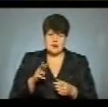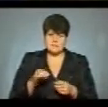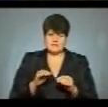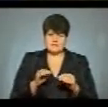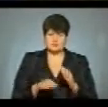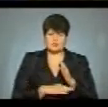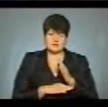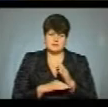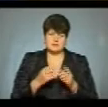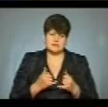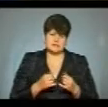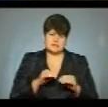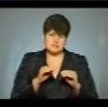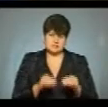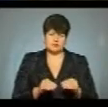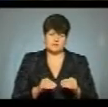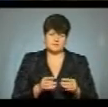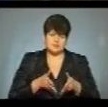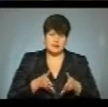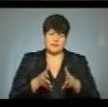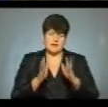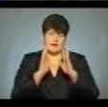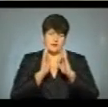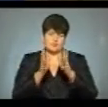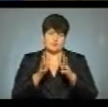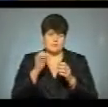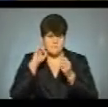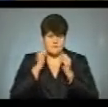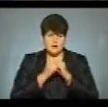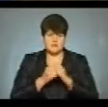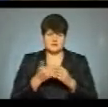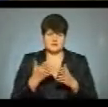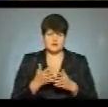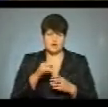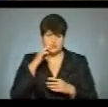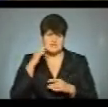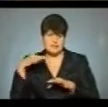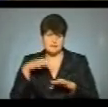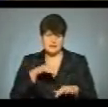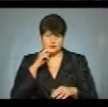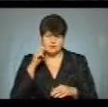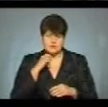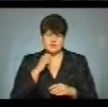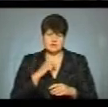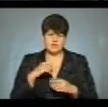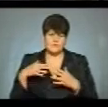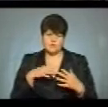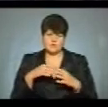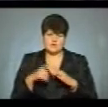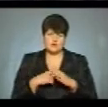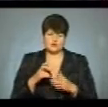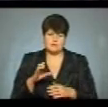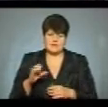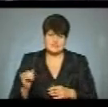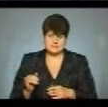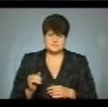садимо алею пам'яті в пам'ять бійців. Росія напала на Україну і воюють на Донбасі. Олександр Сторчеус